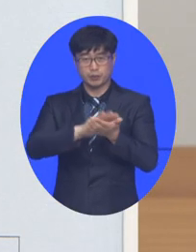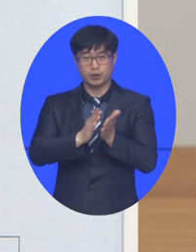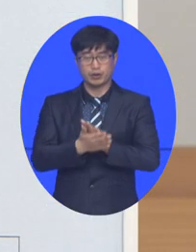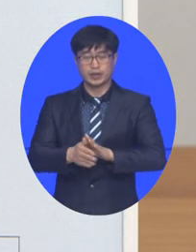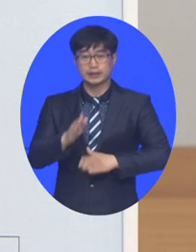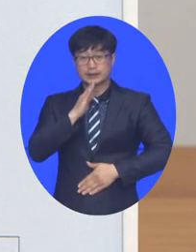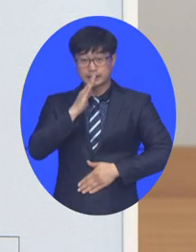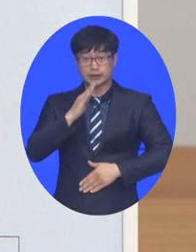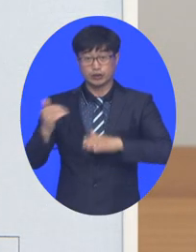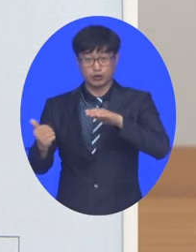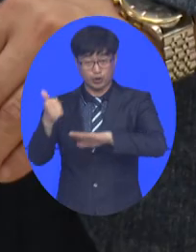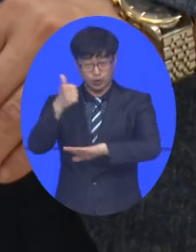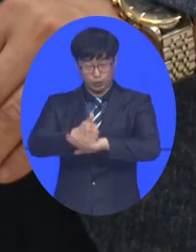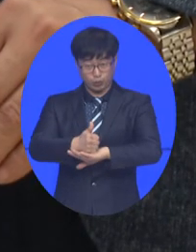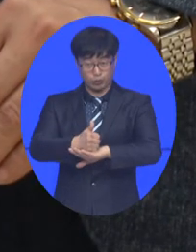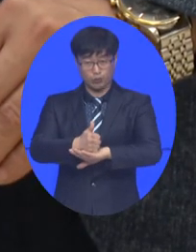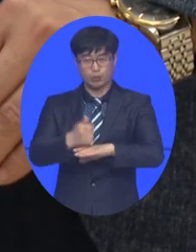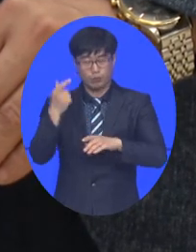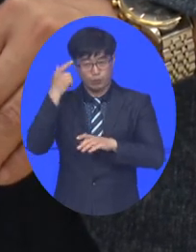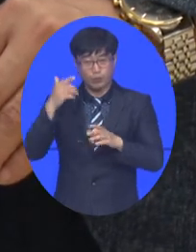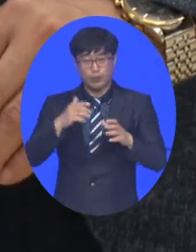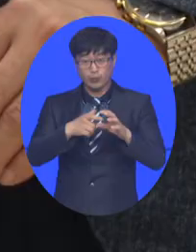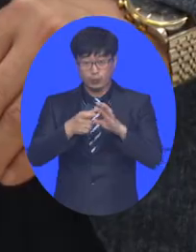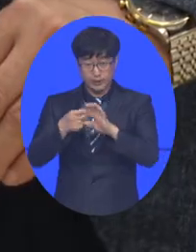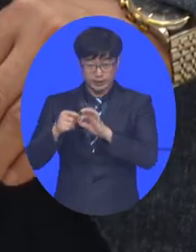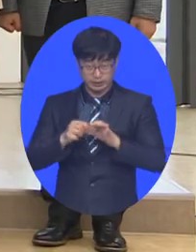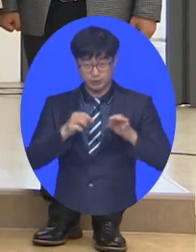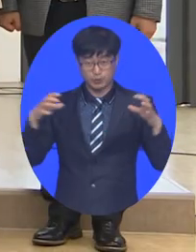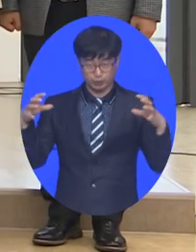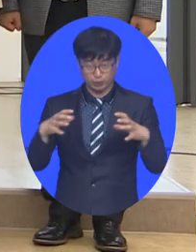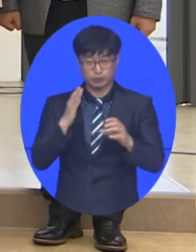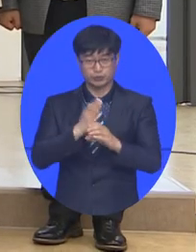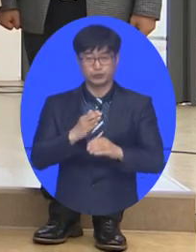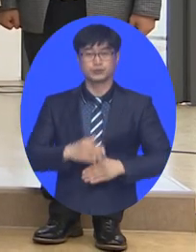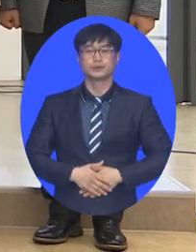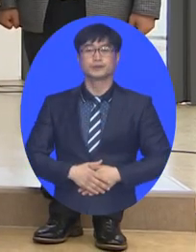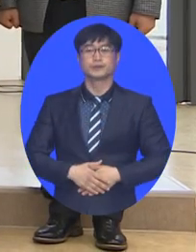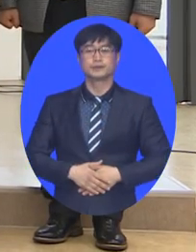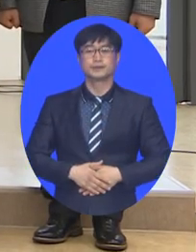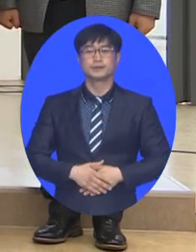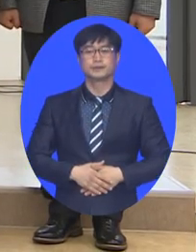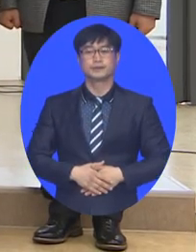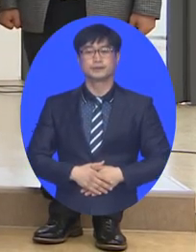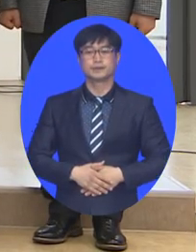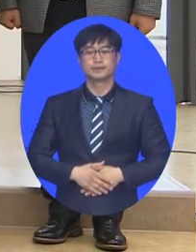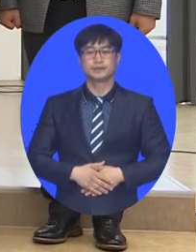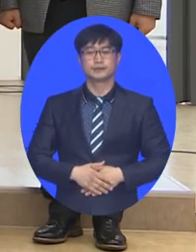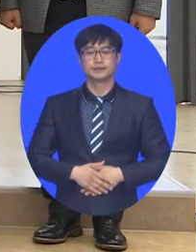실질적인 성과로 이어질지 관심이 모아집니다. 경기 GTV 최창순입니다.